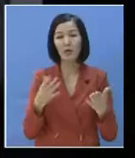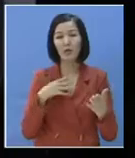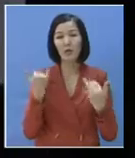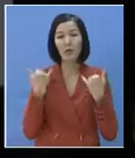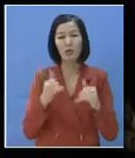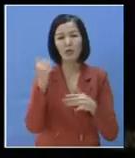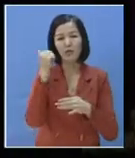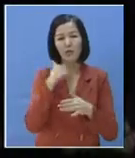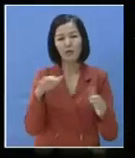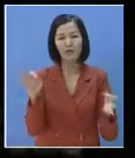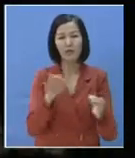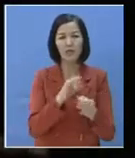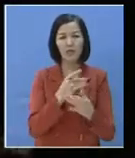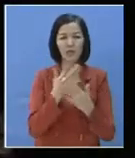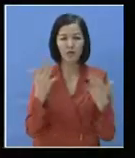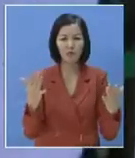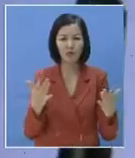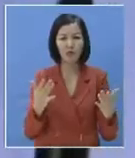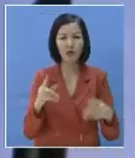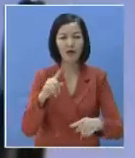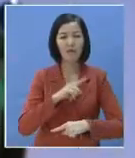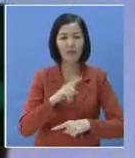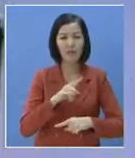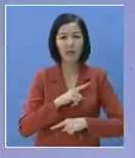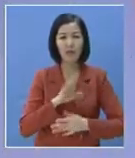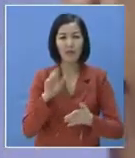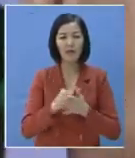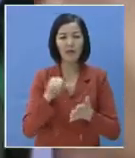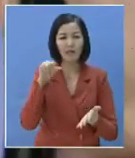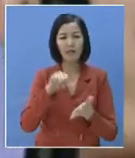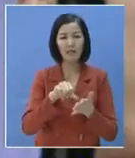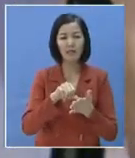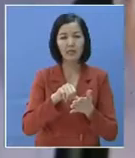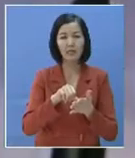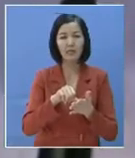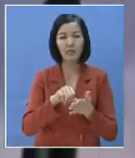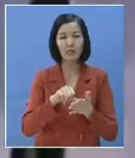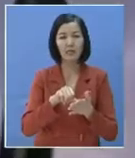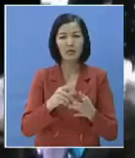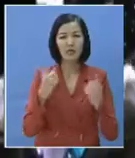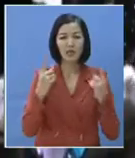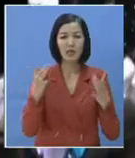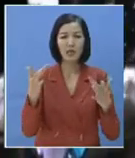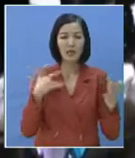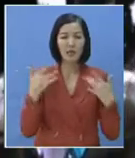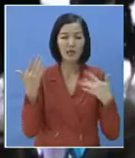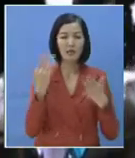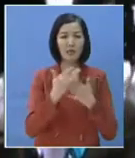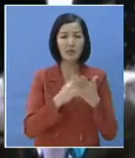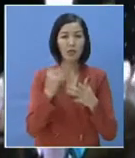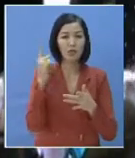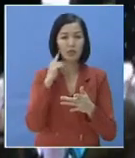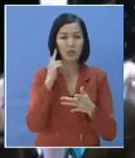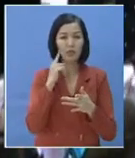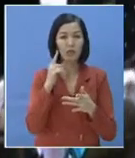уникальные древние инструменты. А в финале устроили на главной сцене при Иртышья красочный гала-концерт. Зрители услышали не